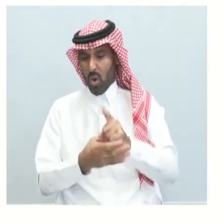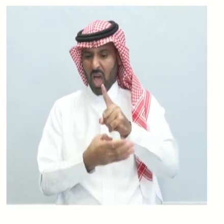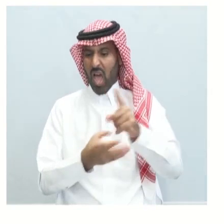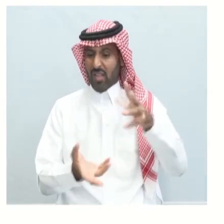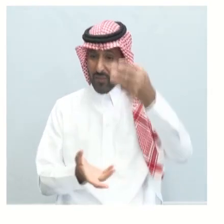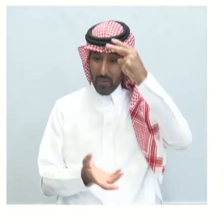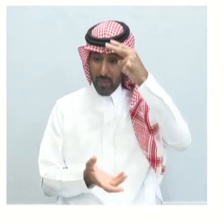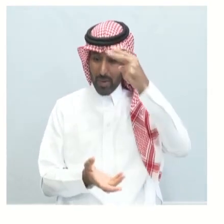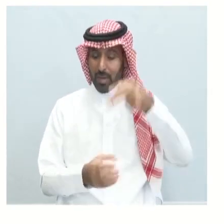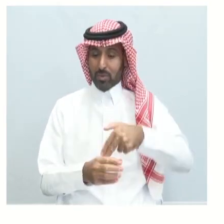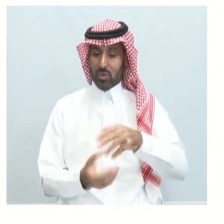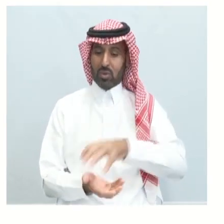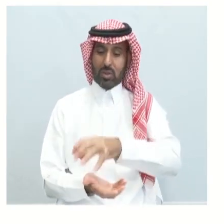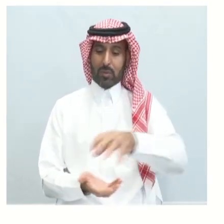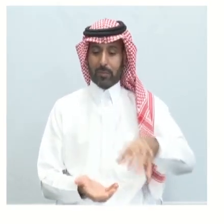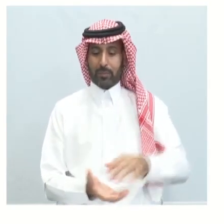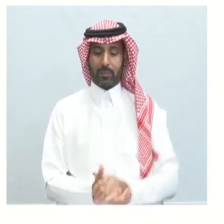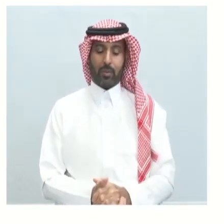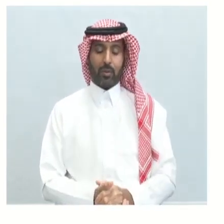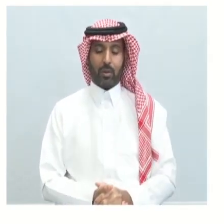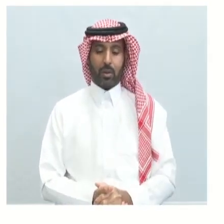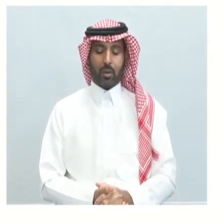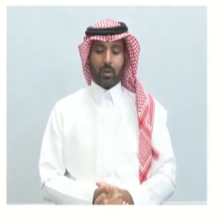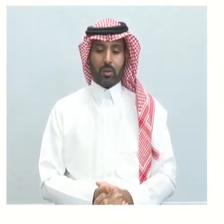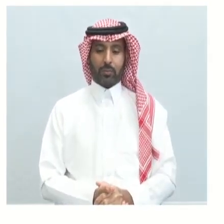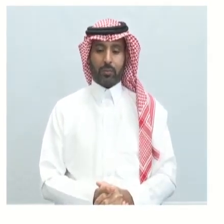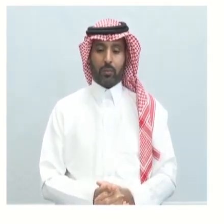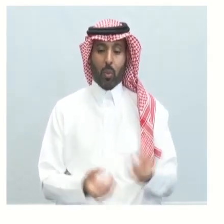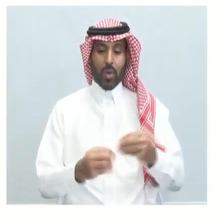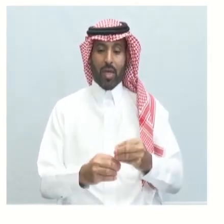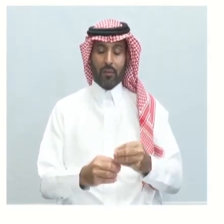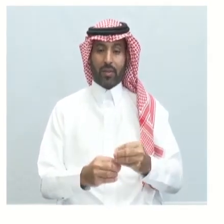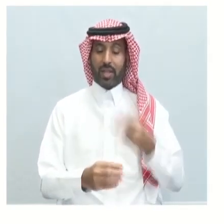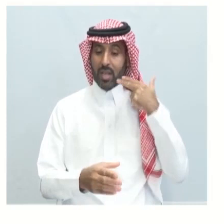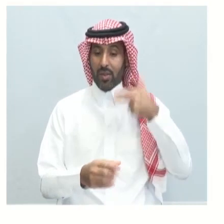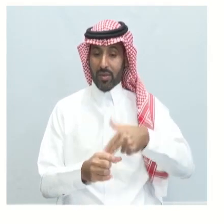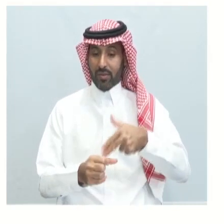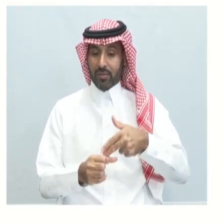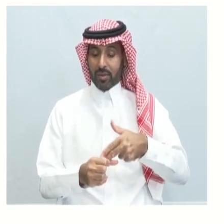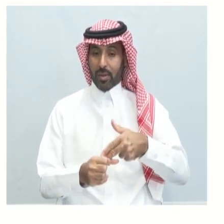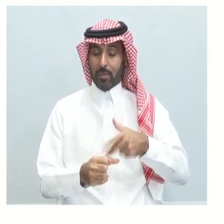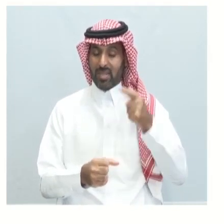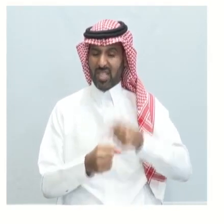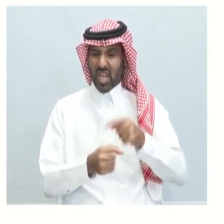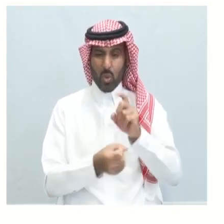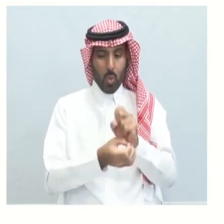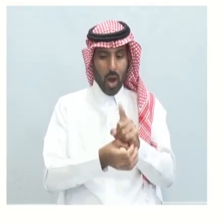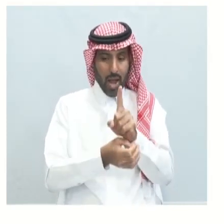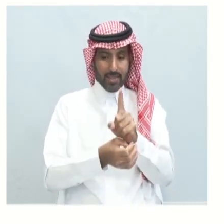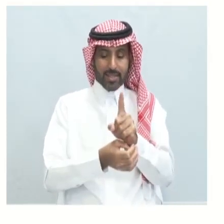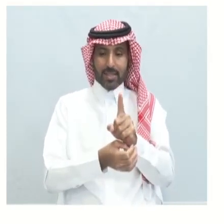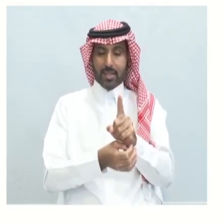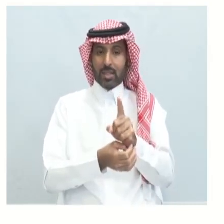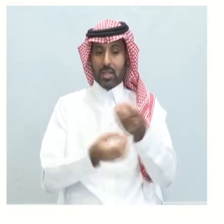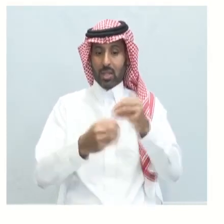المملكه العربيه السعوديه واضا اضافه الى النفط من زيت وغاز